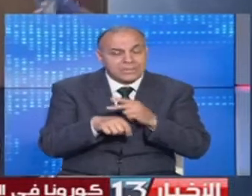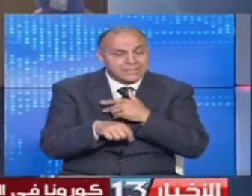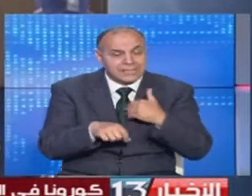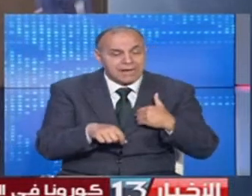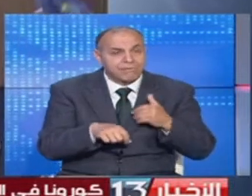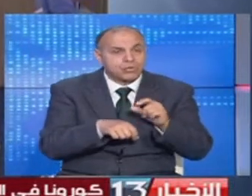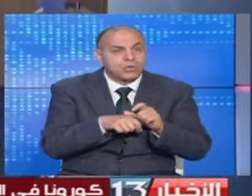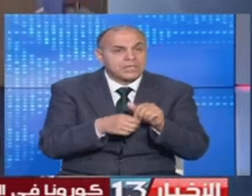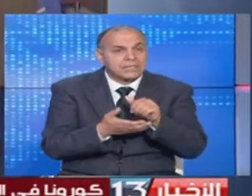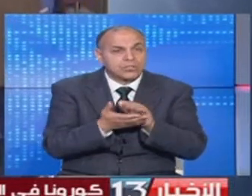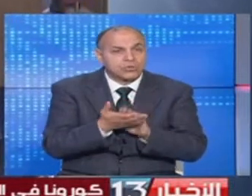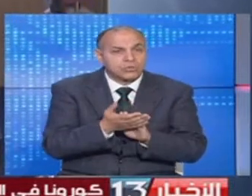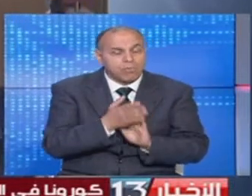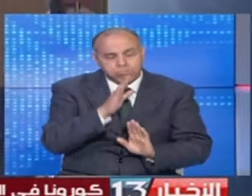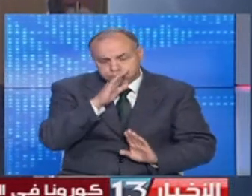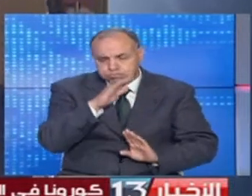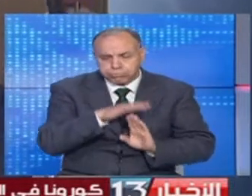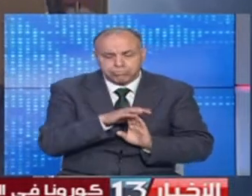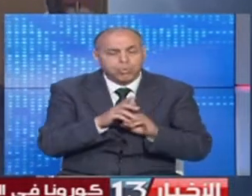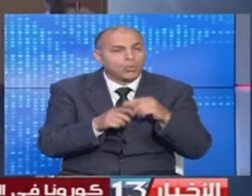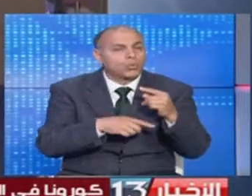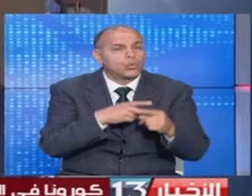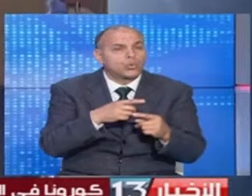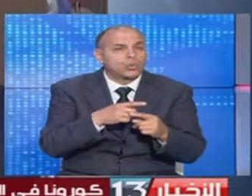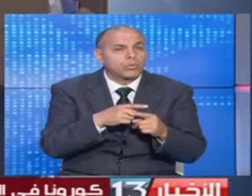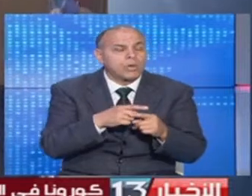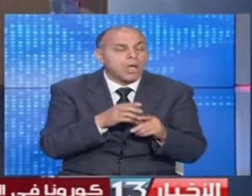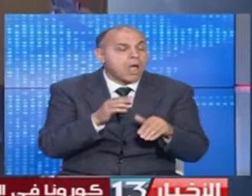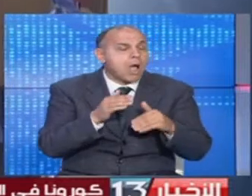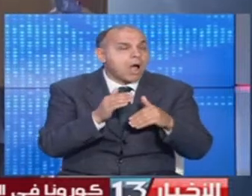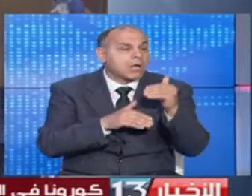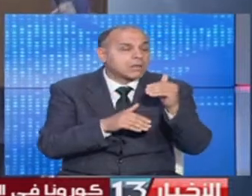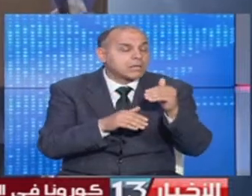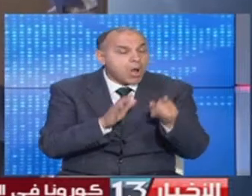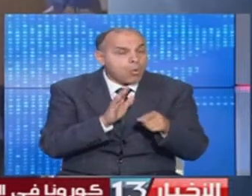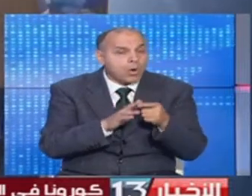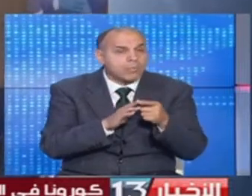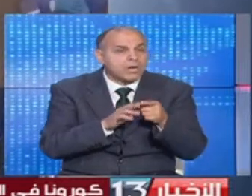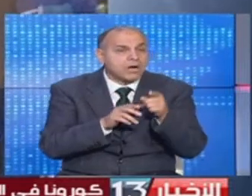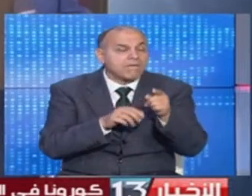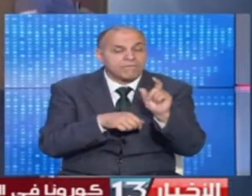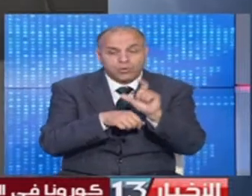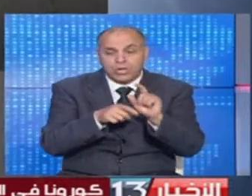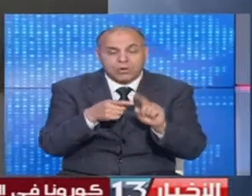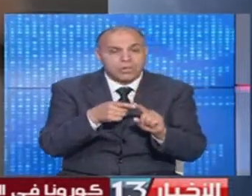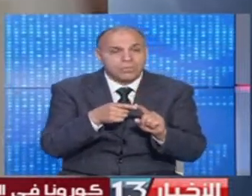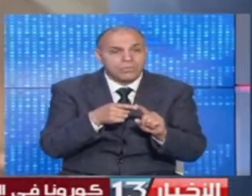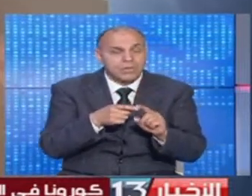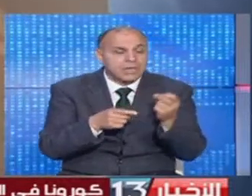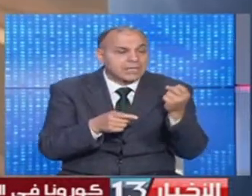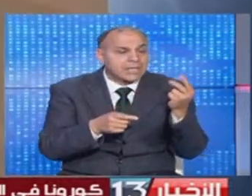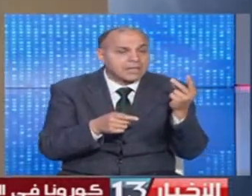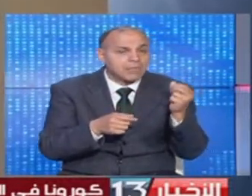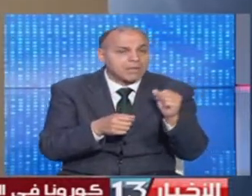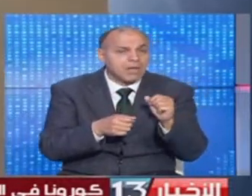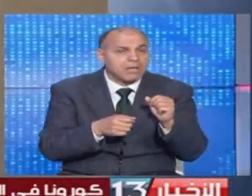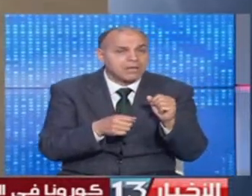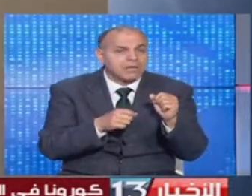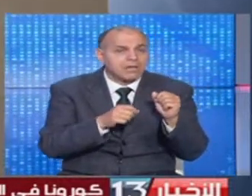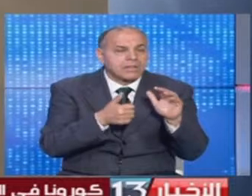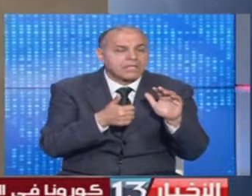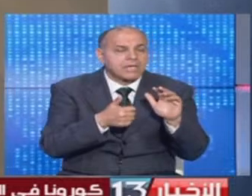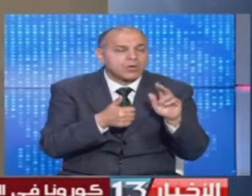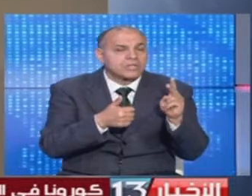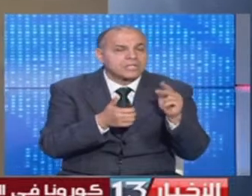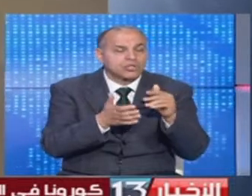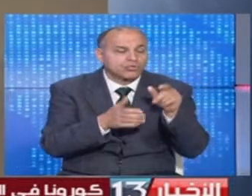تسجيل ارقام قياسيه يوميه تعد الاكبر منذ ظهور الجائحه في البلاد بثلاثمائه واثنين وستين